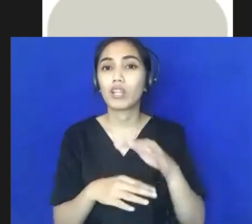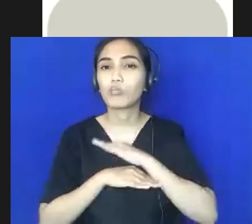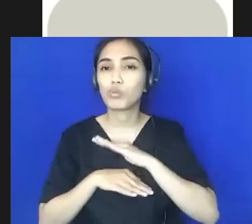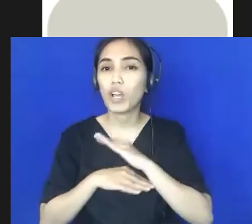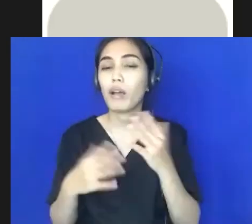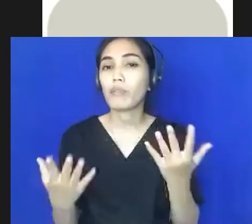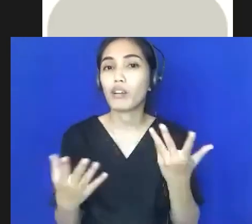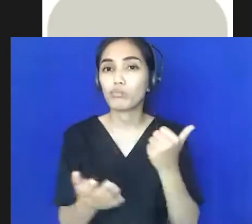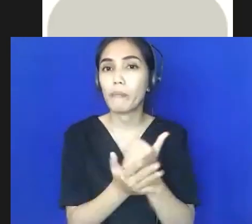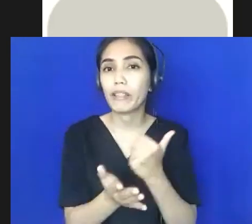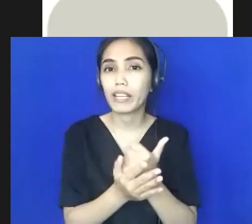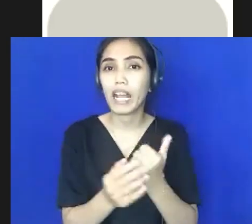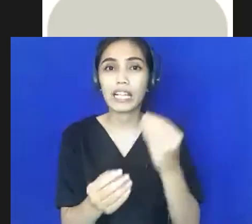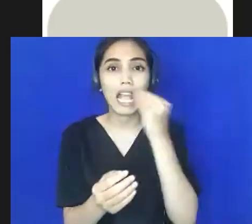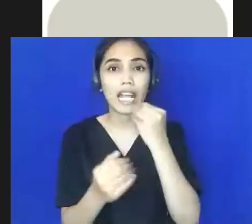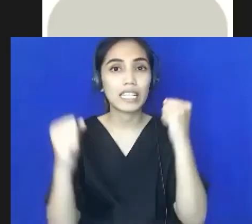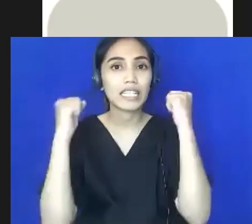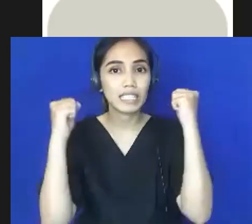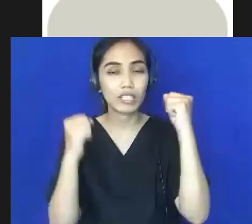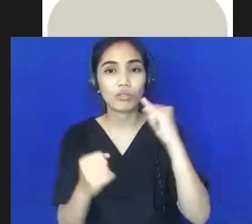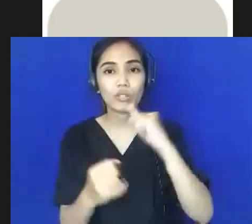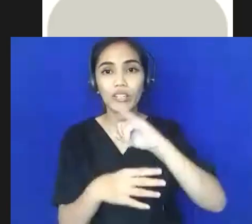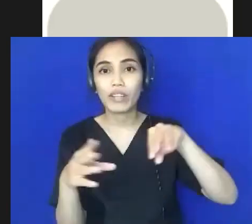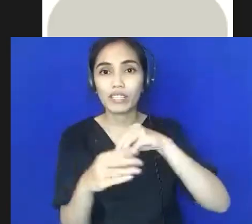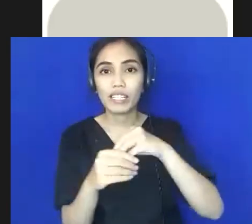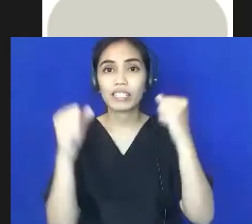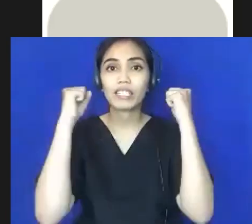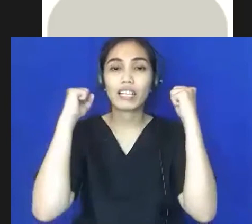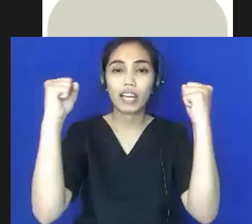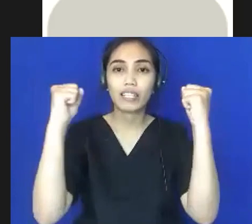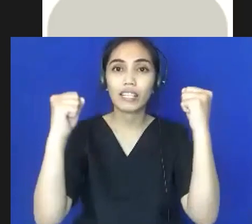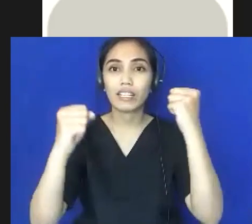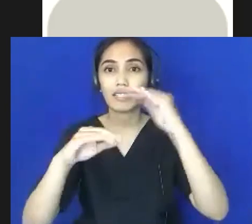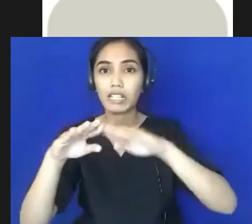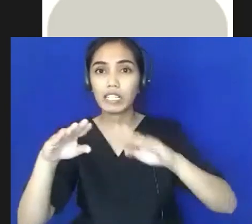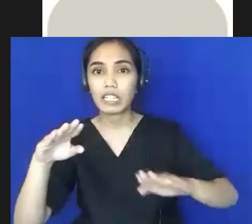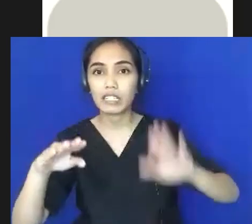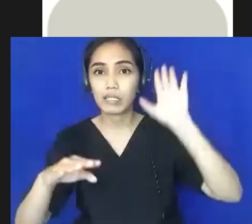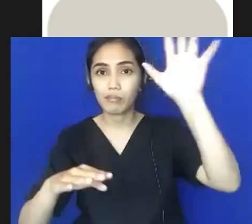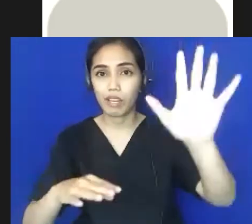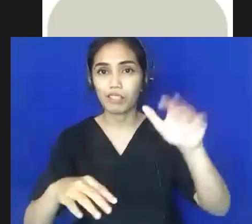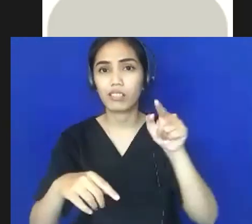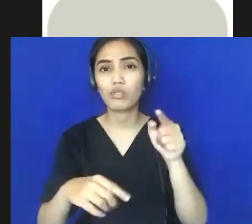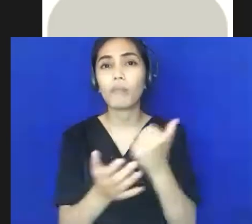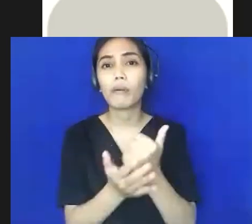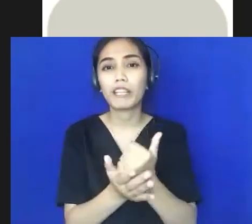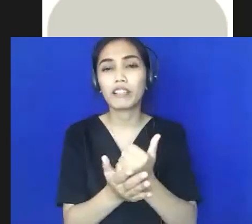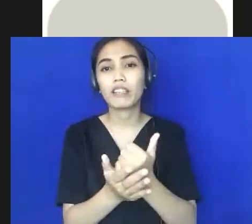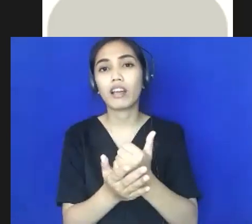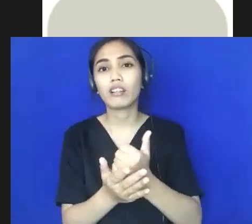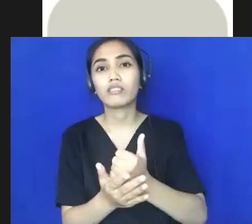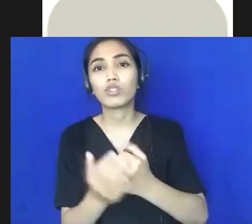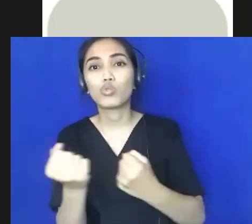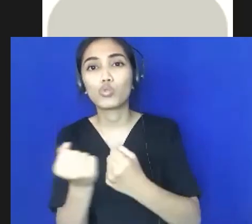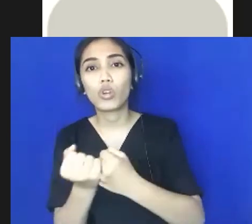adalah untuk memastikan gizi sebagai investasi kesehatan generasi masa depan. adalah pentingnya dukungan dari semua pihak, mulai